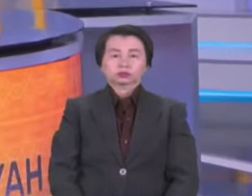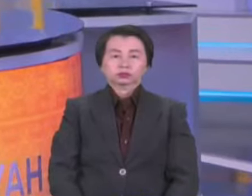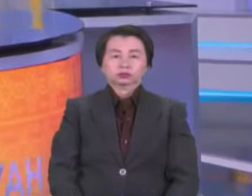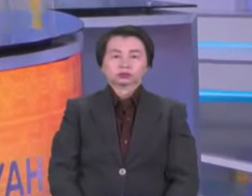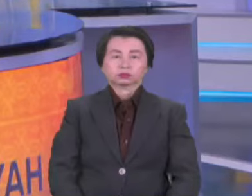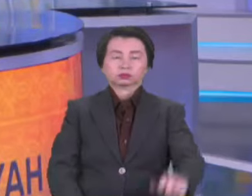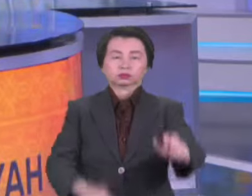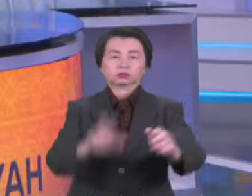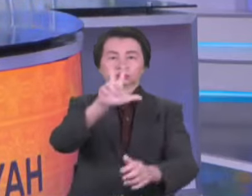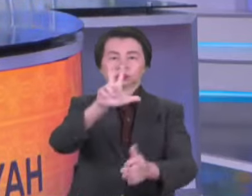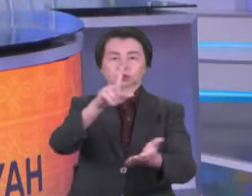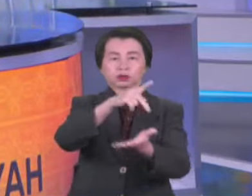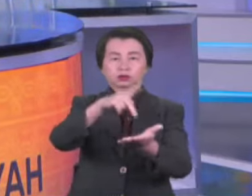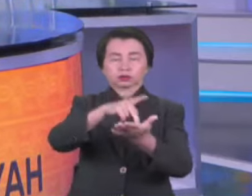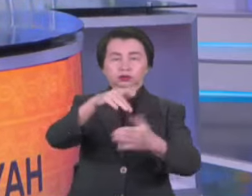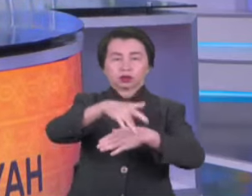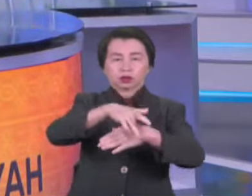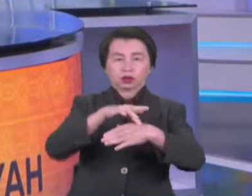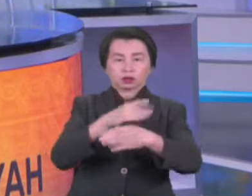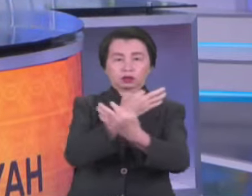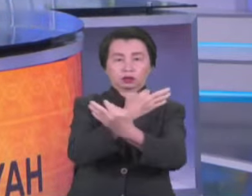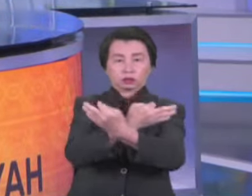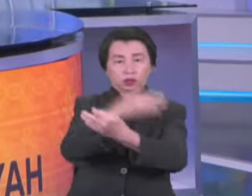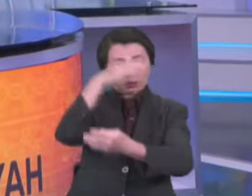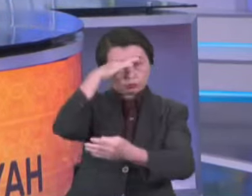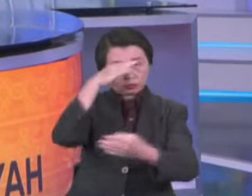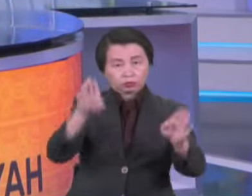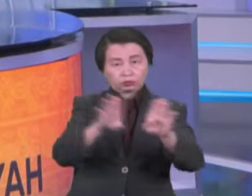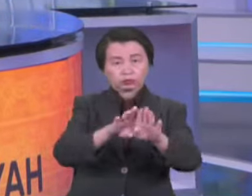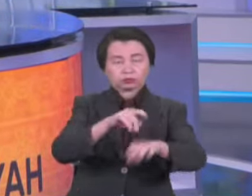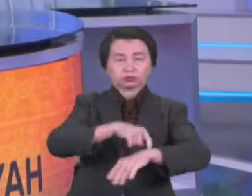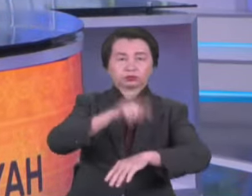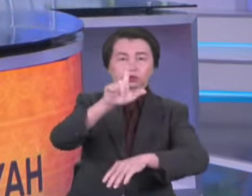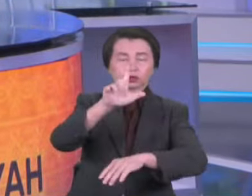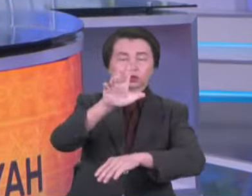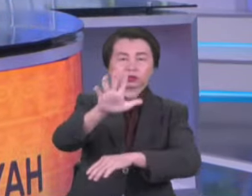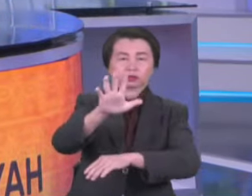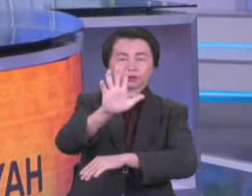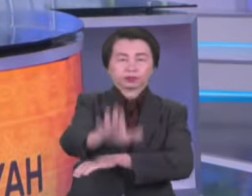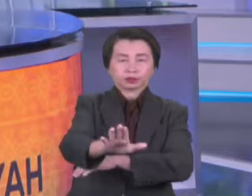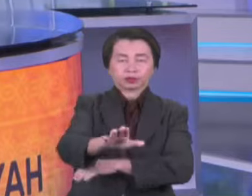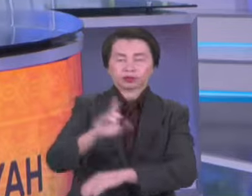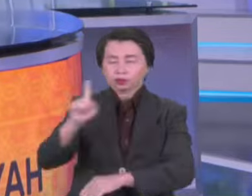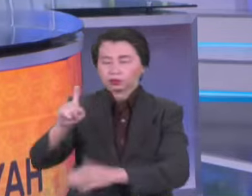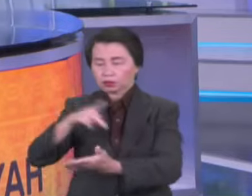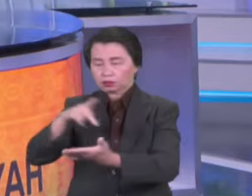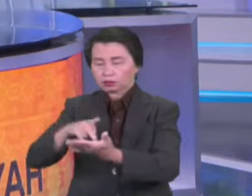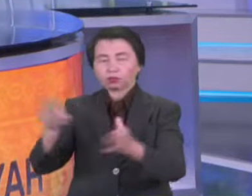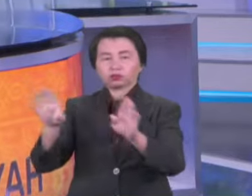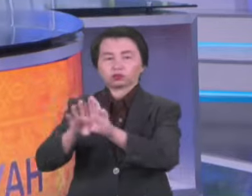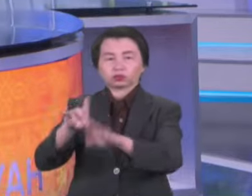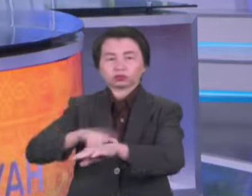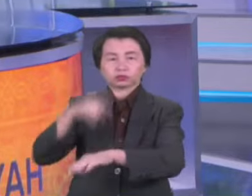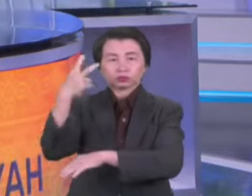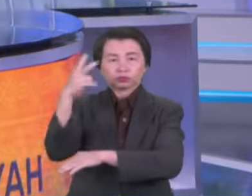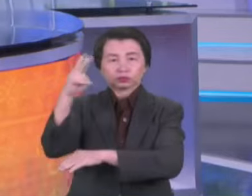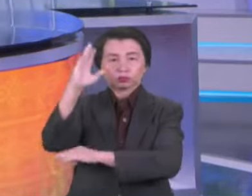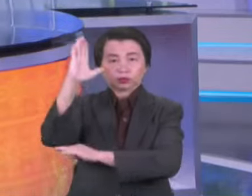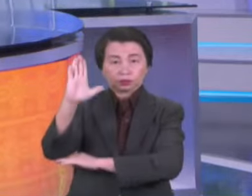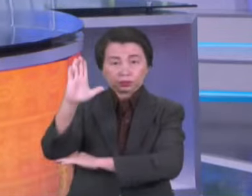Semua tiga pusat mengundi awal di Parlimen Keluang Johor ditutup 5 petang. Sementara satu pusat mengundi ditutup 12 tengah hari